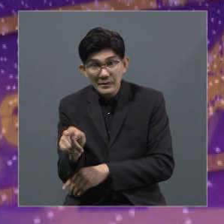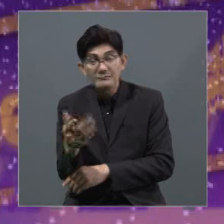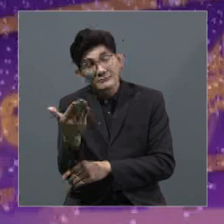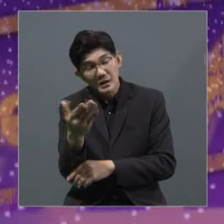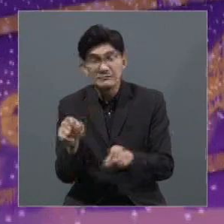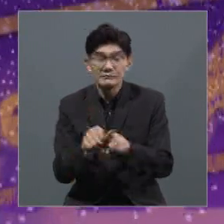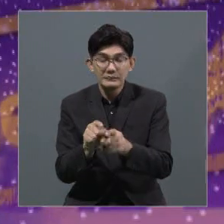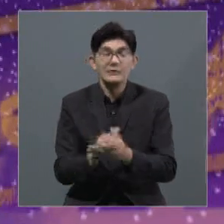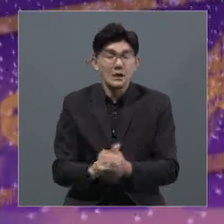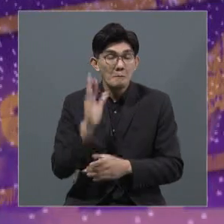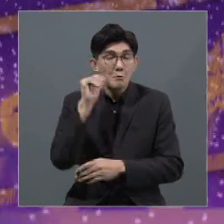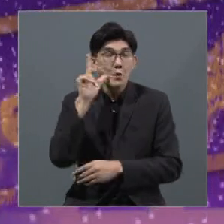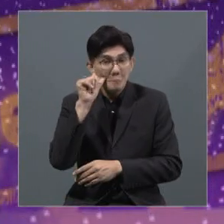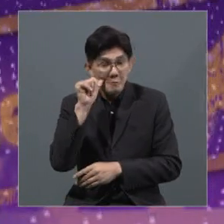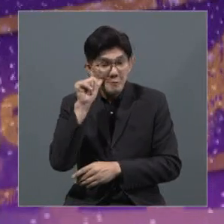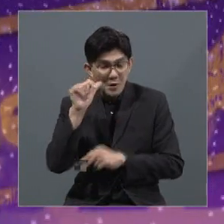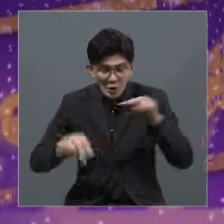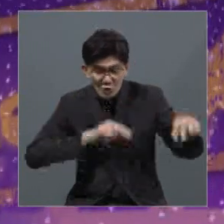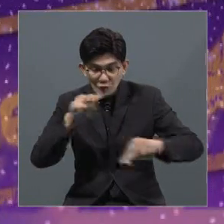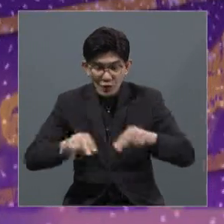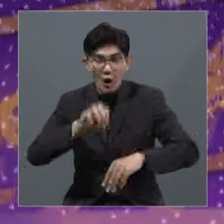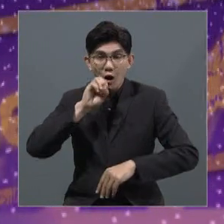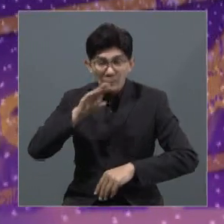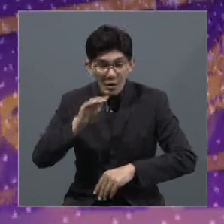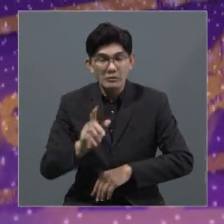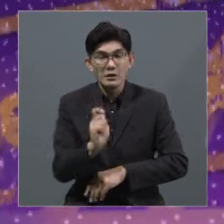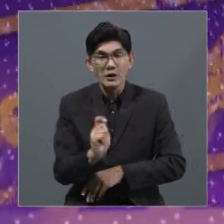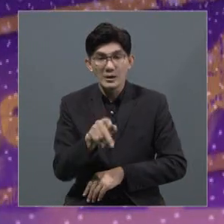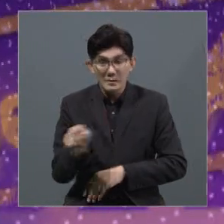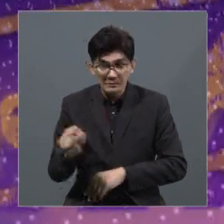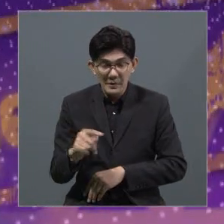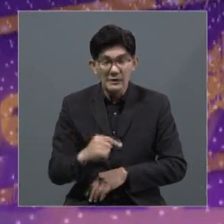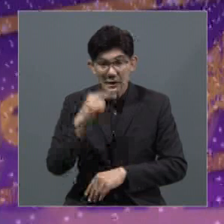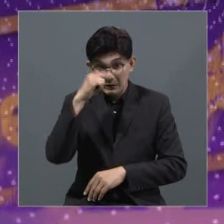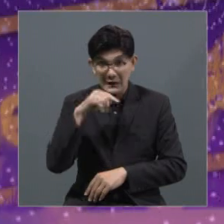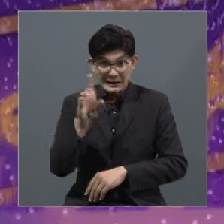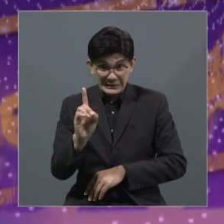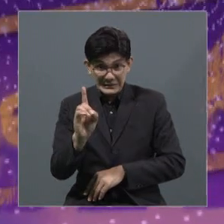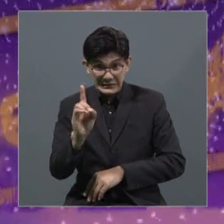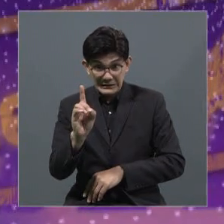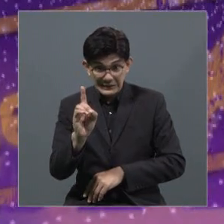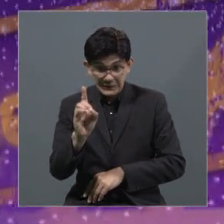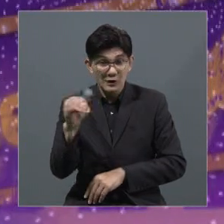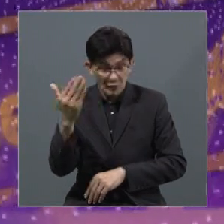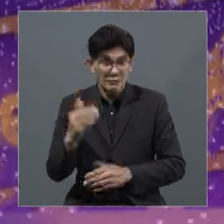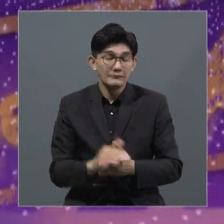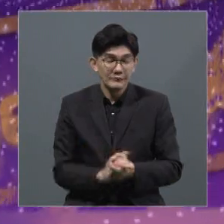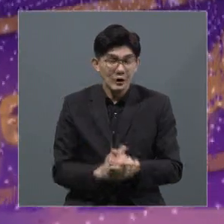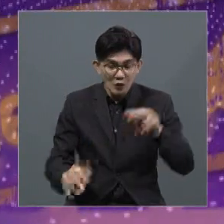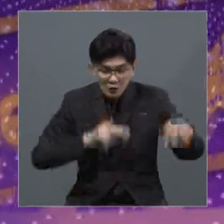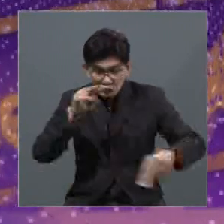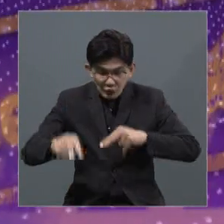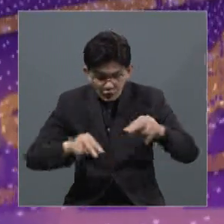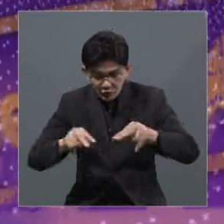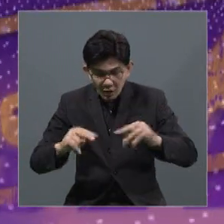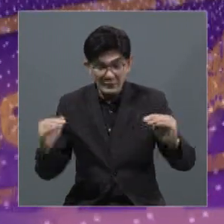เด็กโดยผู้ปกครองต้องพิสูจน์และยืนยันตัวตนผ่านแอปพลิเคชันไทยดีของกรมการปกครองก่อนเมื่อตรวจสอบสิ